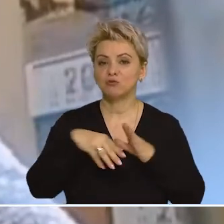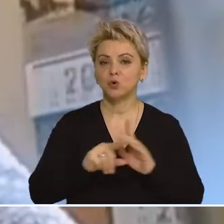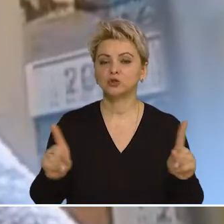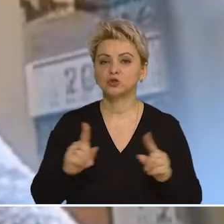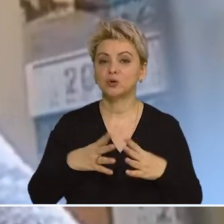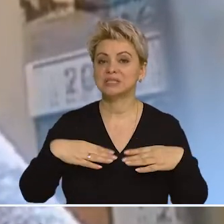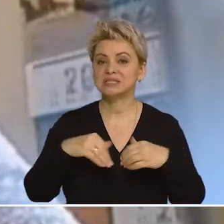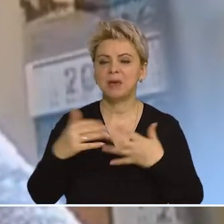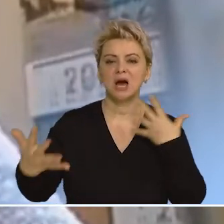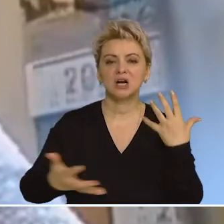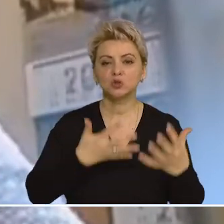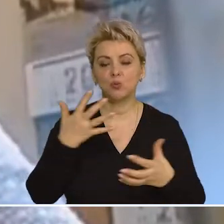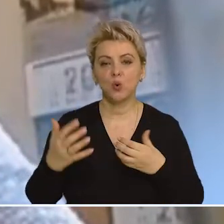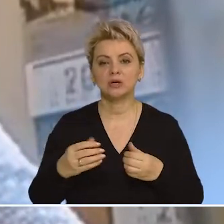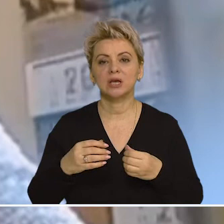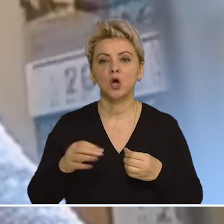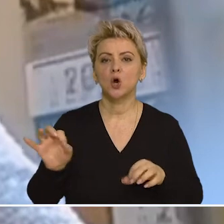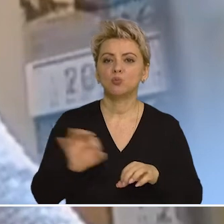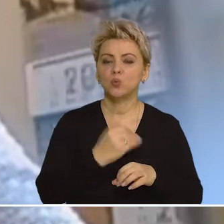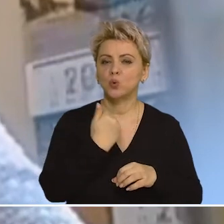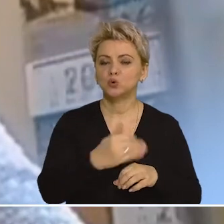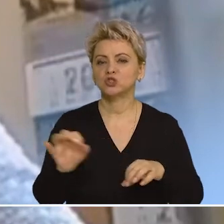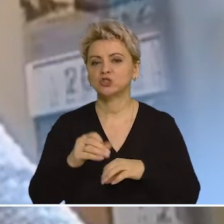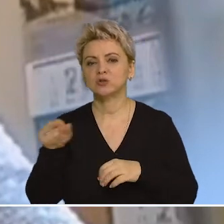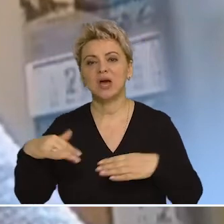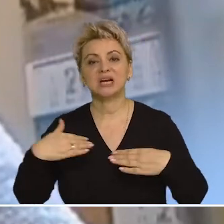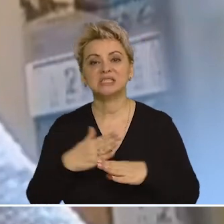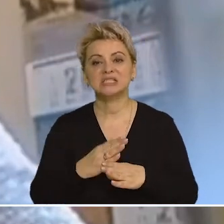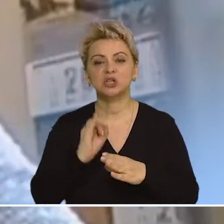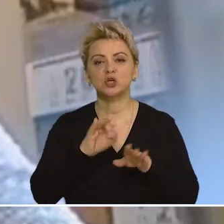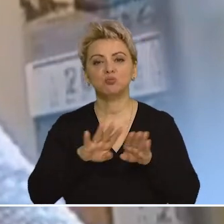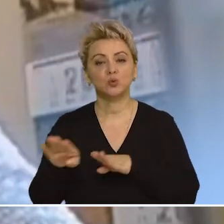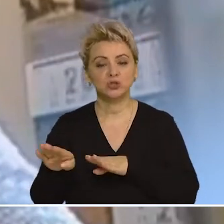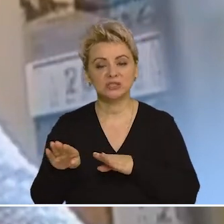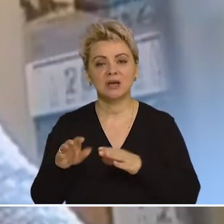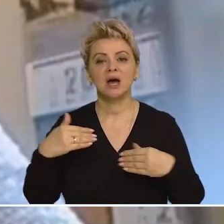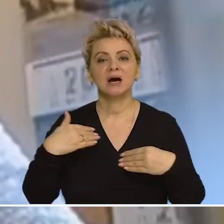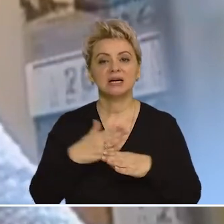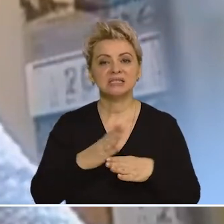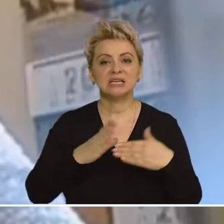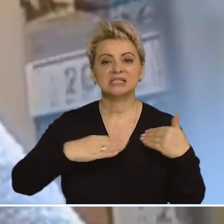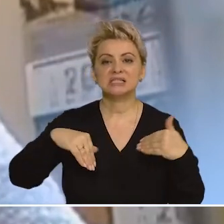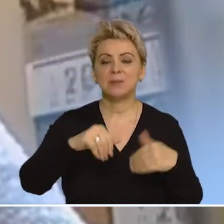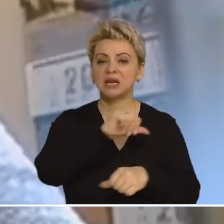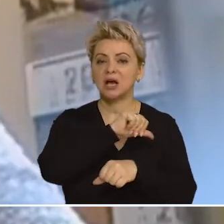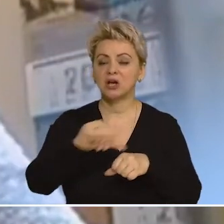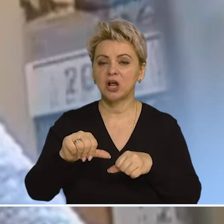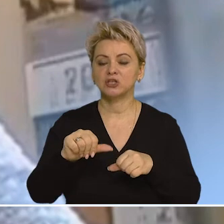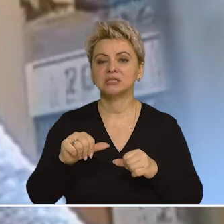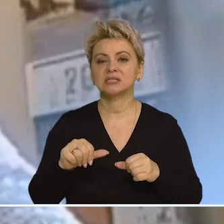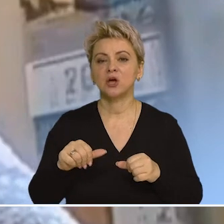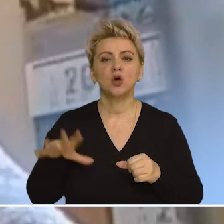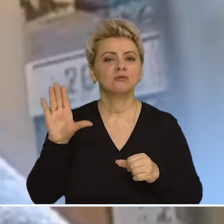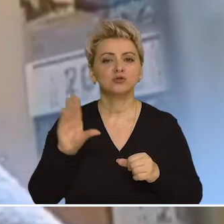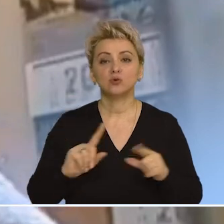входит что? Семейные разборки, муж с женой, раздел имущества, раздел земельных границ,